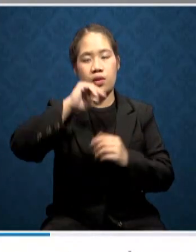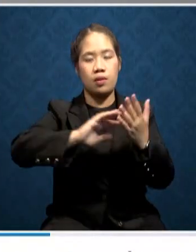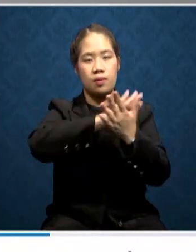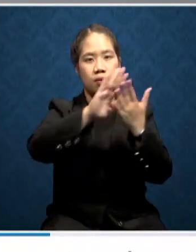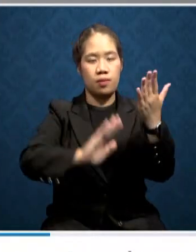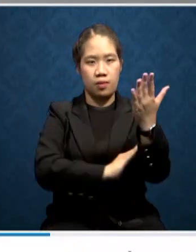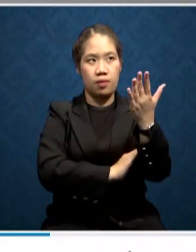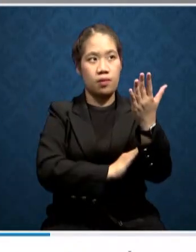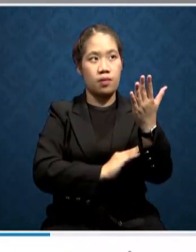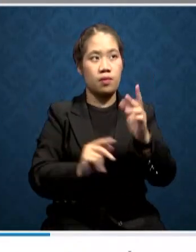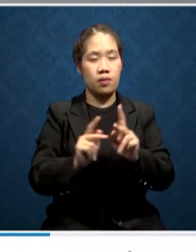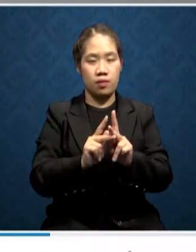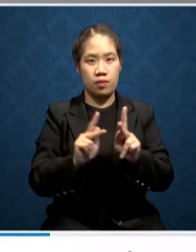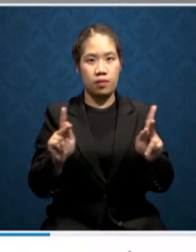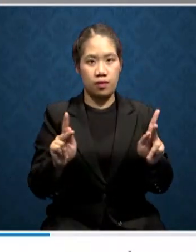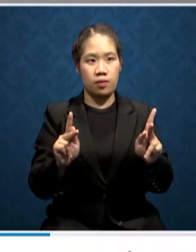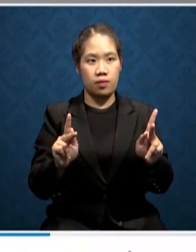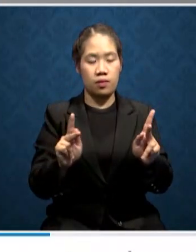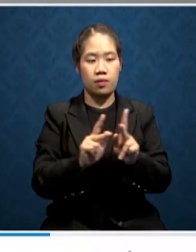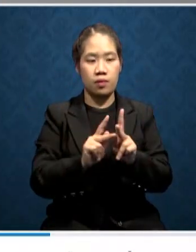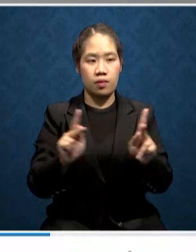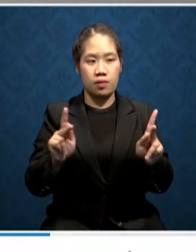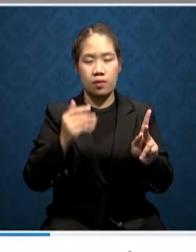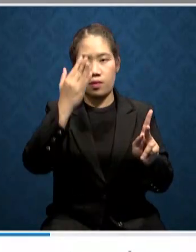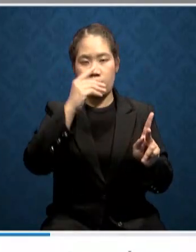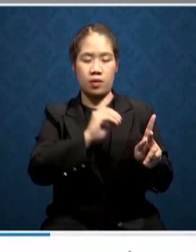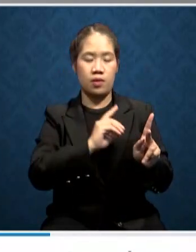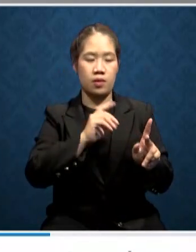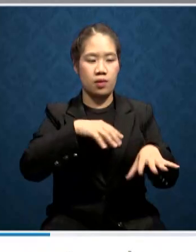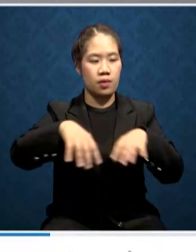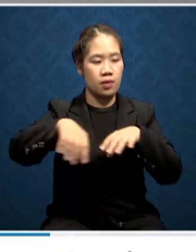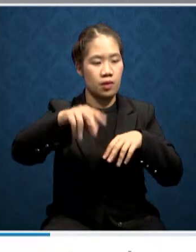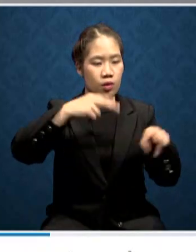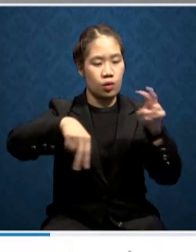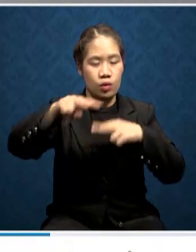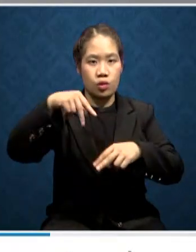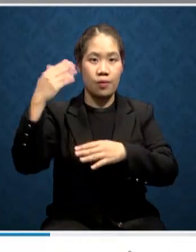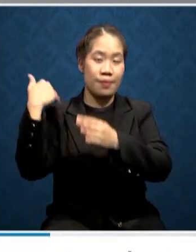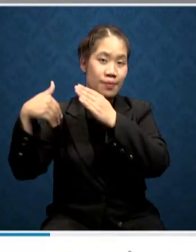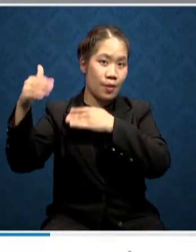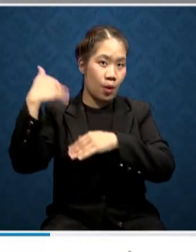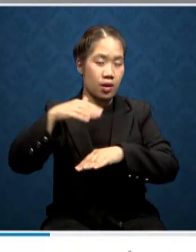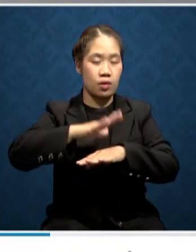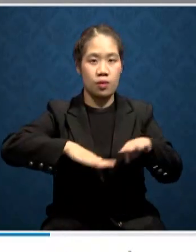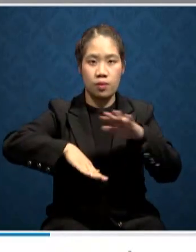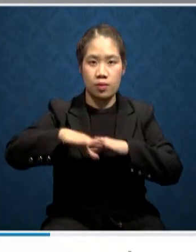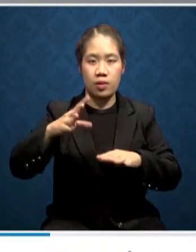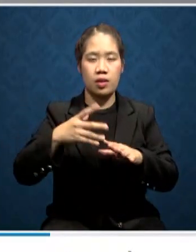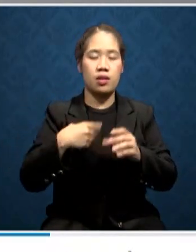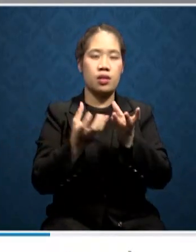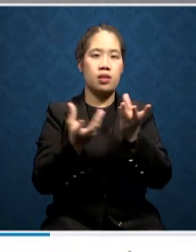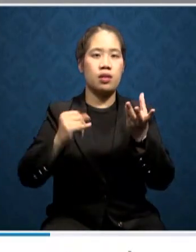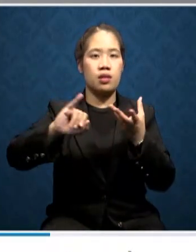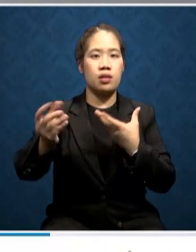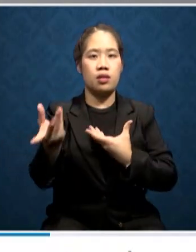โดยที่คณะกรรมการสามัญเพื่อทำหน้าที่ตรวจสอบประวัติความประพฤติและพฤติกรรมทางจริยธรรม